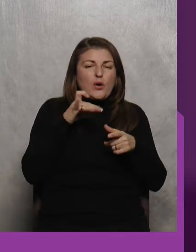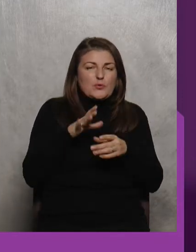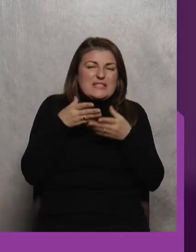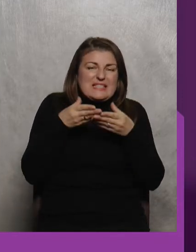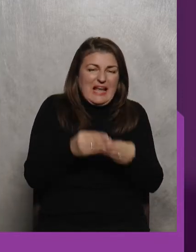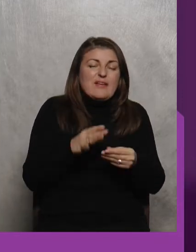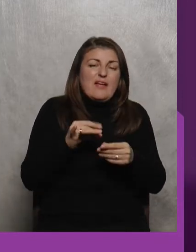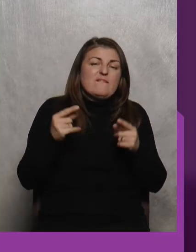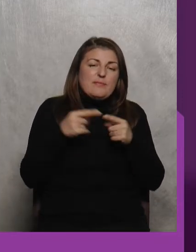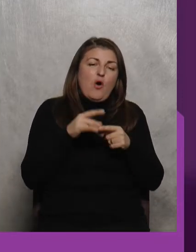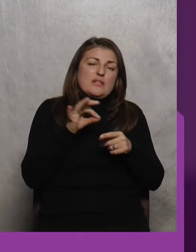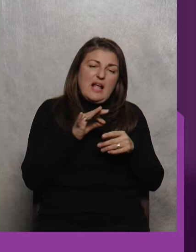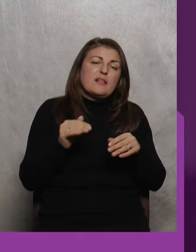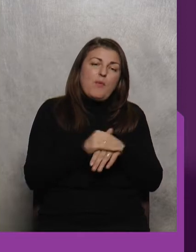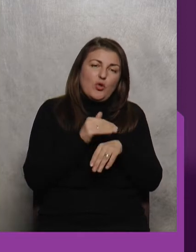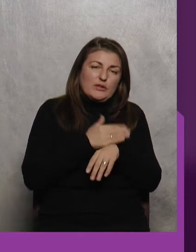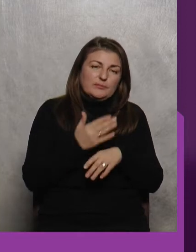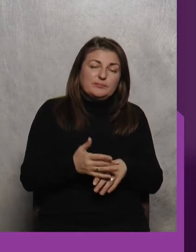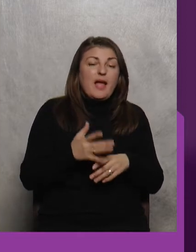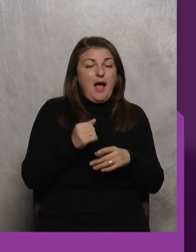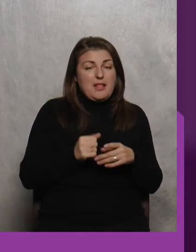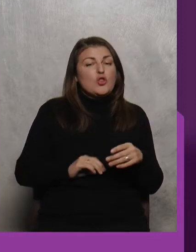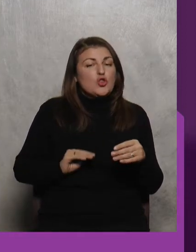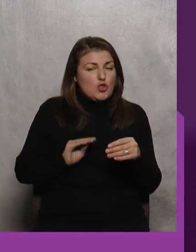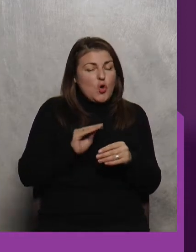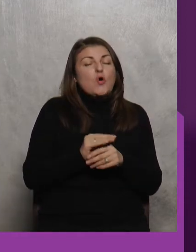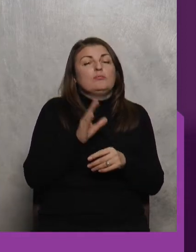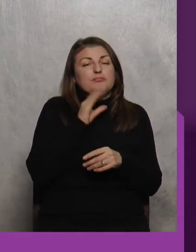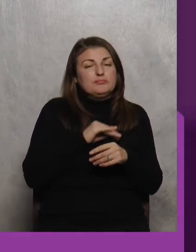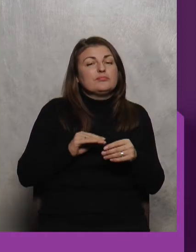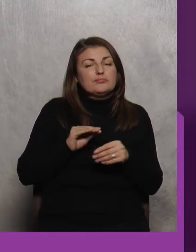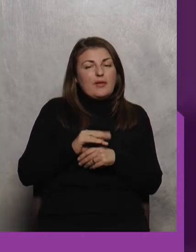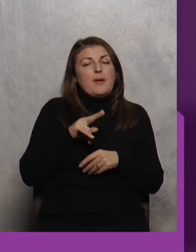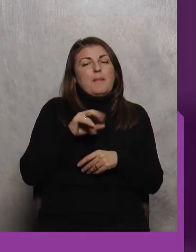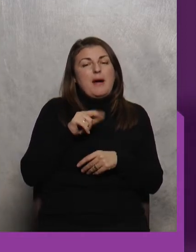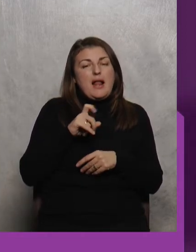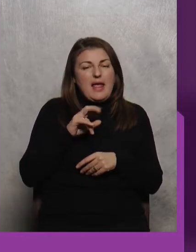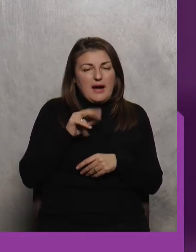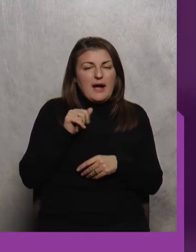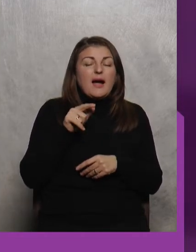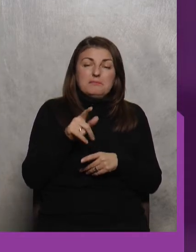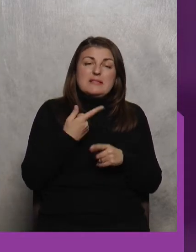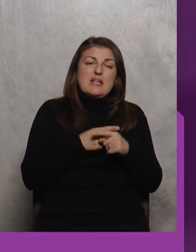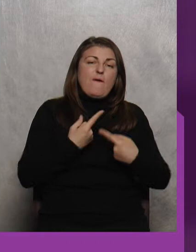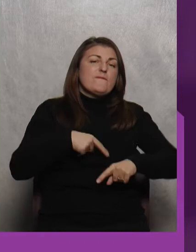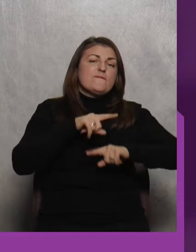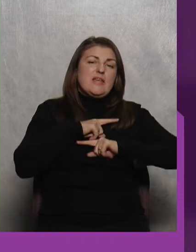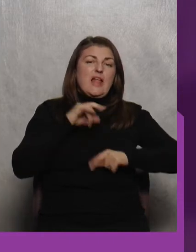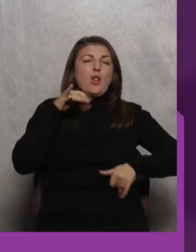І, відповідно, Олександр Молодчинка. Але додавлює, да, Олександр додавлює. Палєха. Додавлює, це фінал, да. У